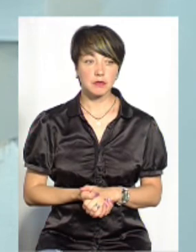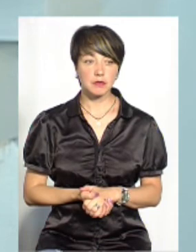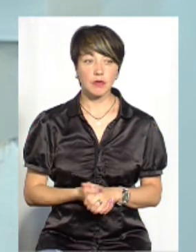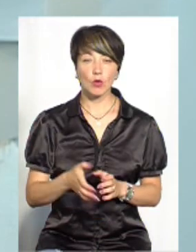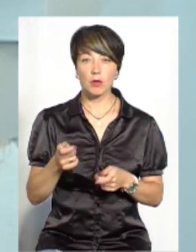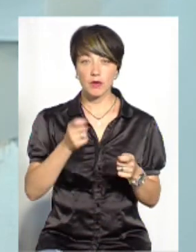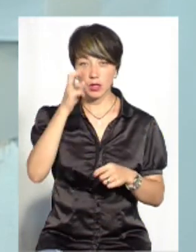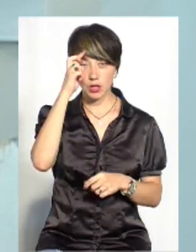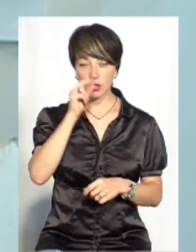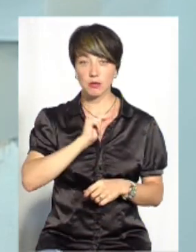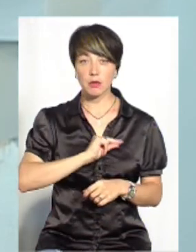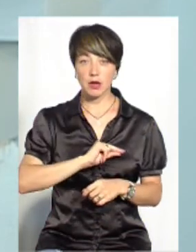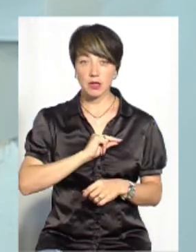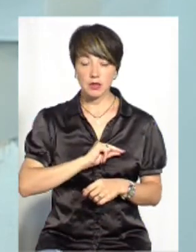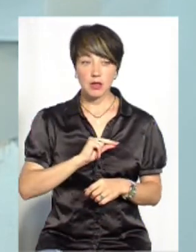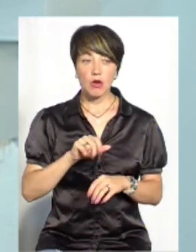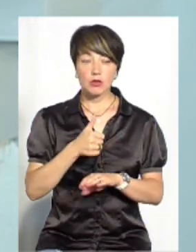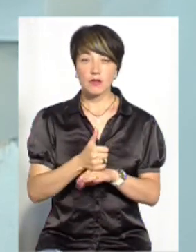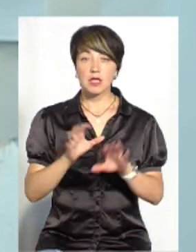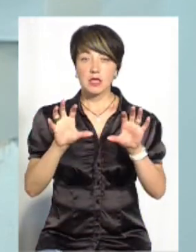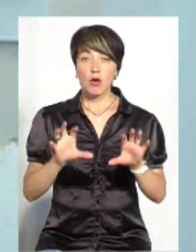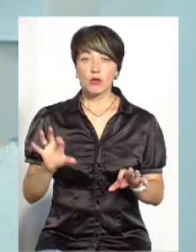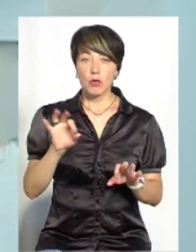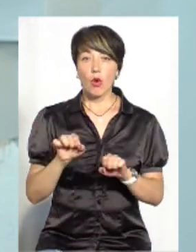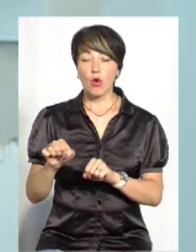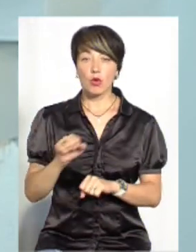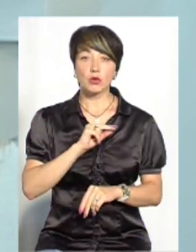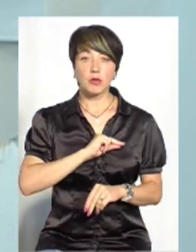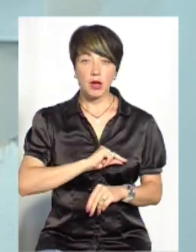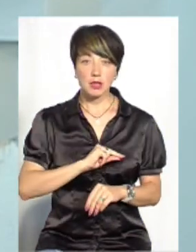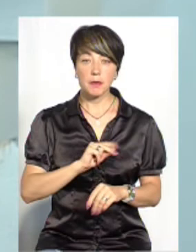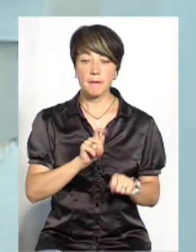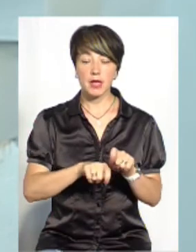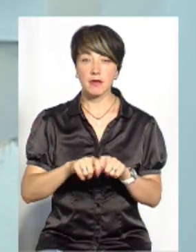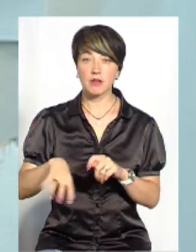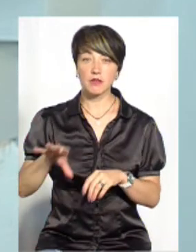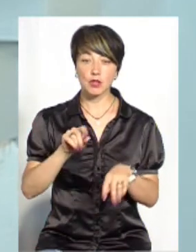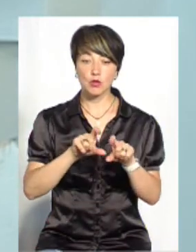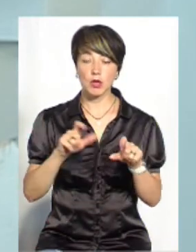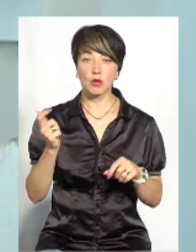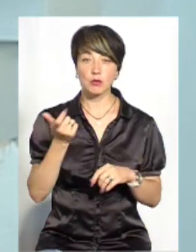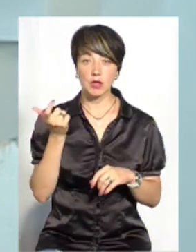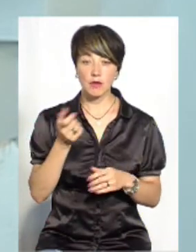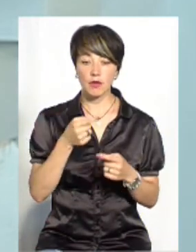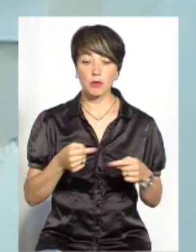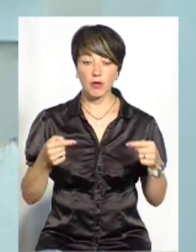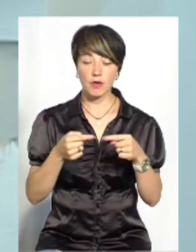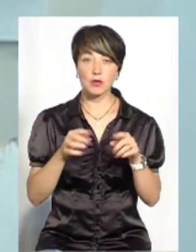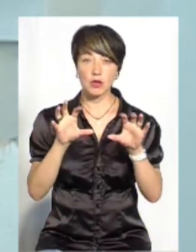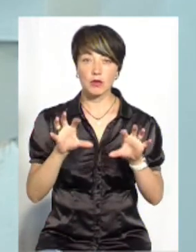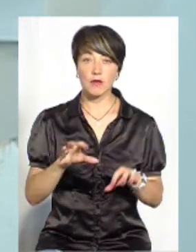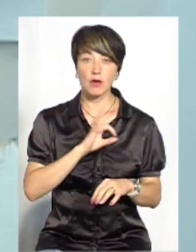Управління Держпраці, ми керуємося, наш основний закон – це закон України про охорону праці. Перевіряються всі суб'єкти господарювання, які відповідно до